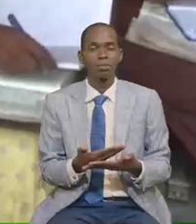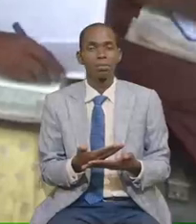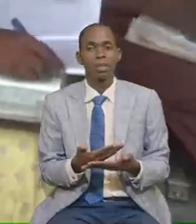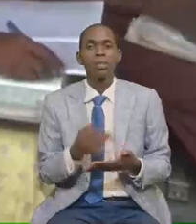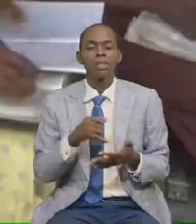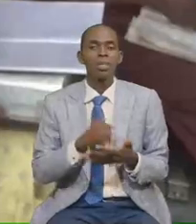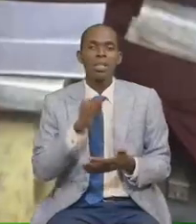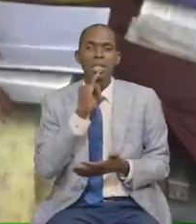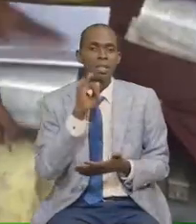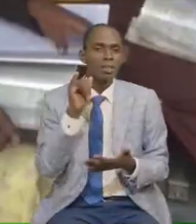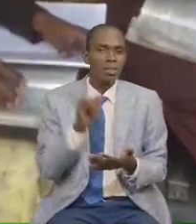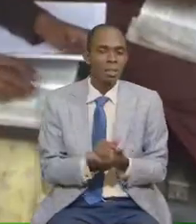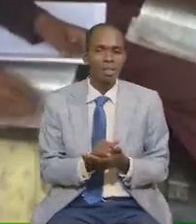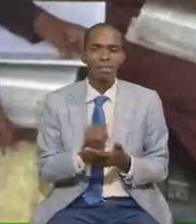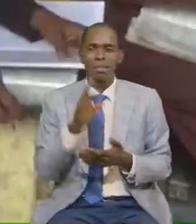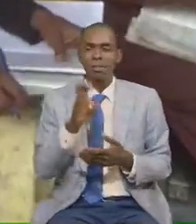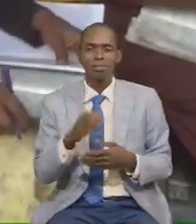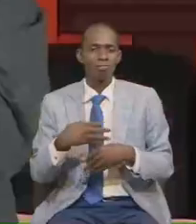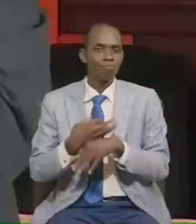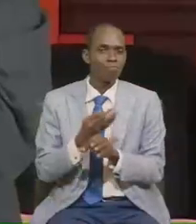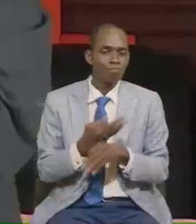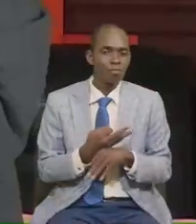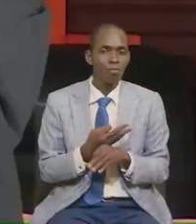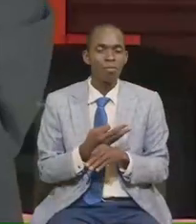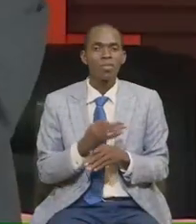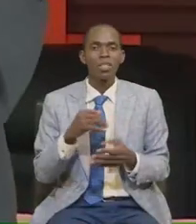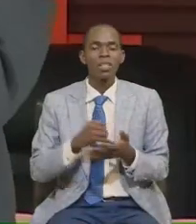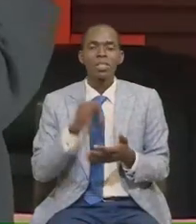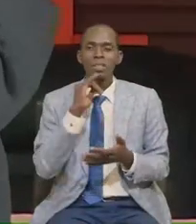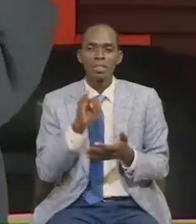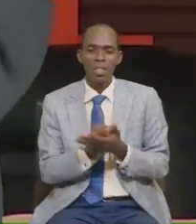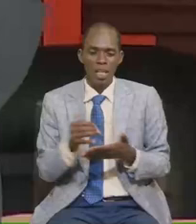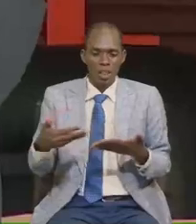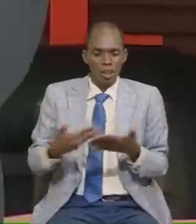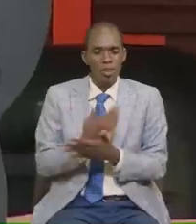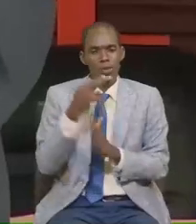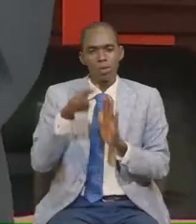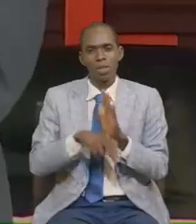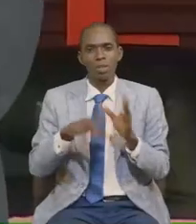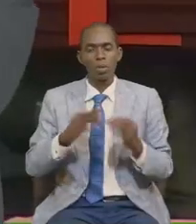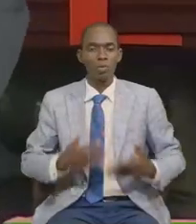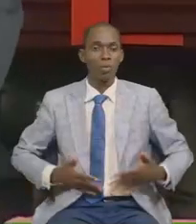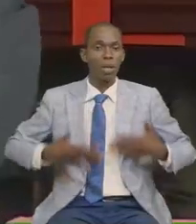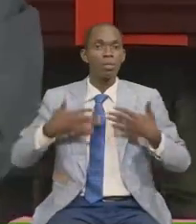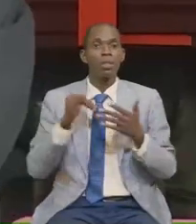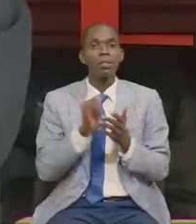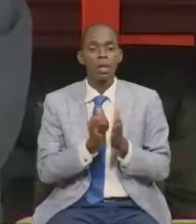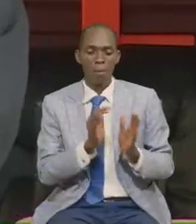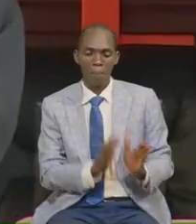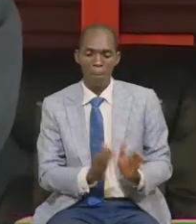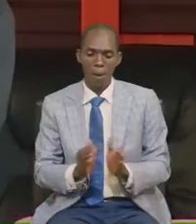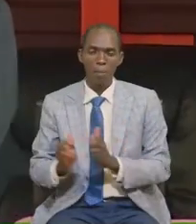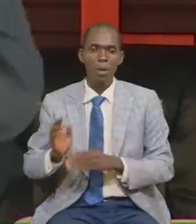c'est cette reformation, c'est cette nouveauté de vie qui nous prépare